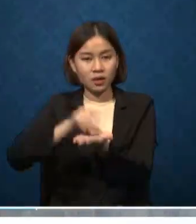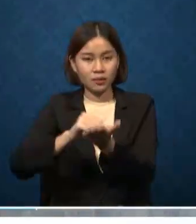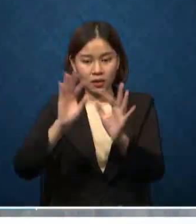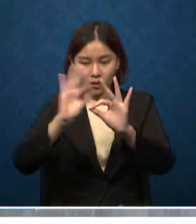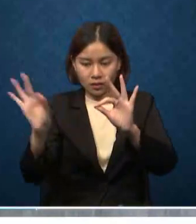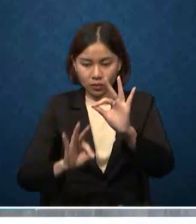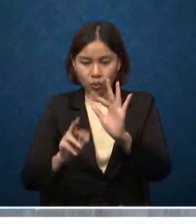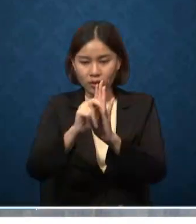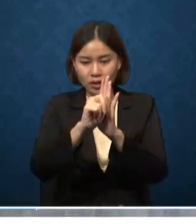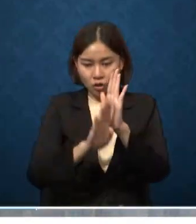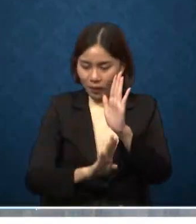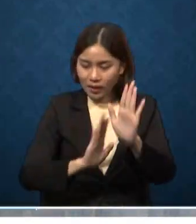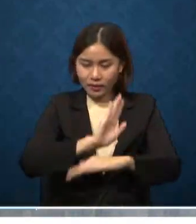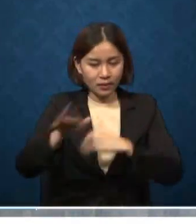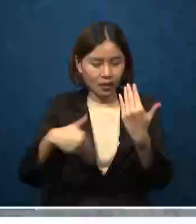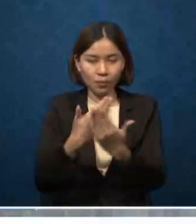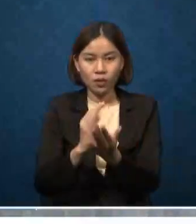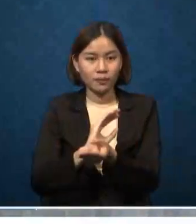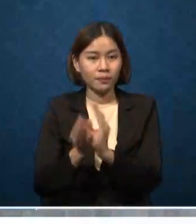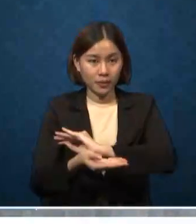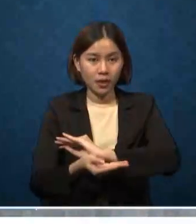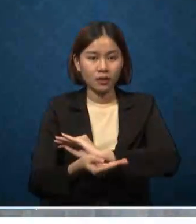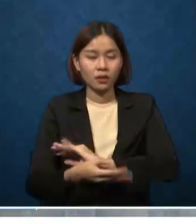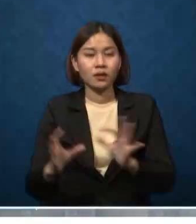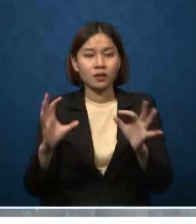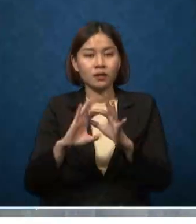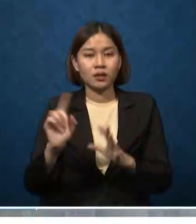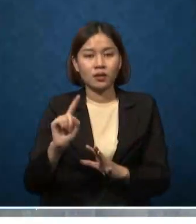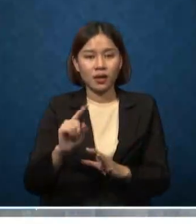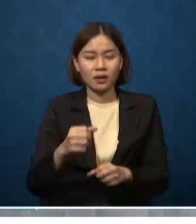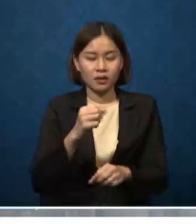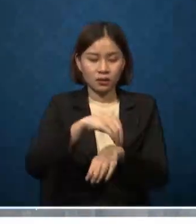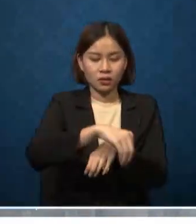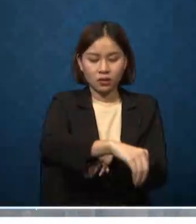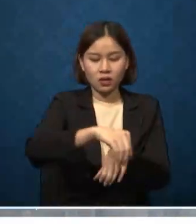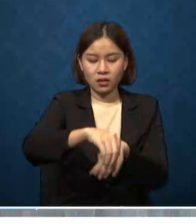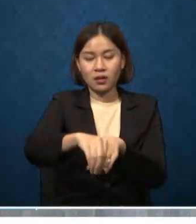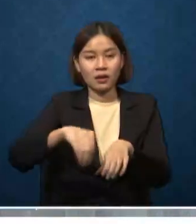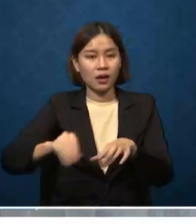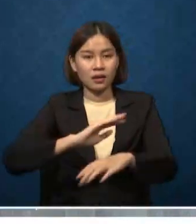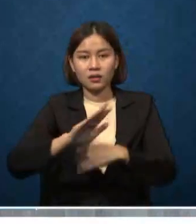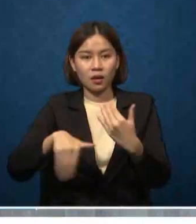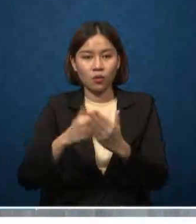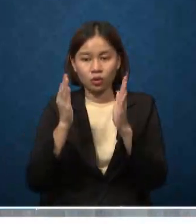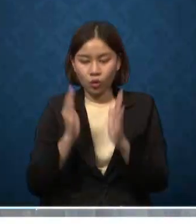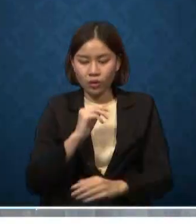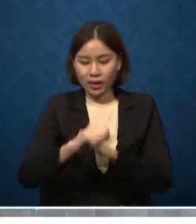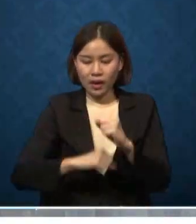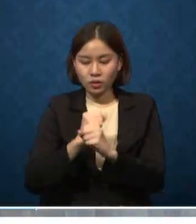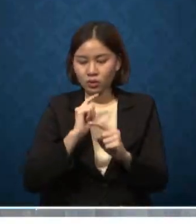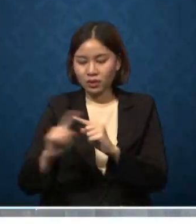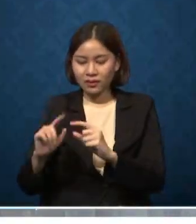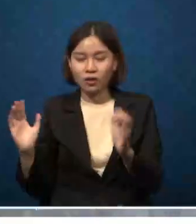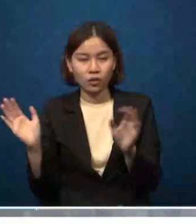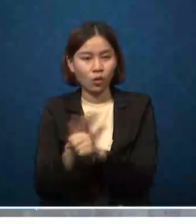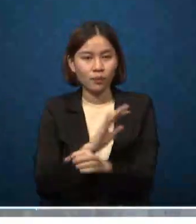นโยบายสาธารณะทั้งปวงทุกเรื่องและเกี่ยวข้องกับทุกภาคส่วนเกี่ยวข้องกับคนทุกช่วงวัยอันนี้สำคัญ